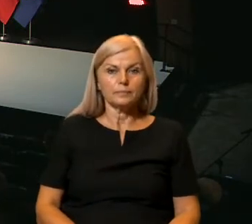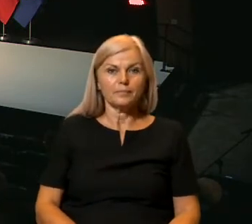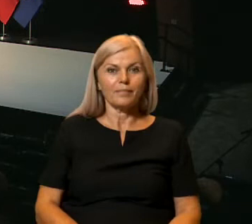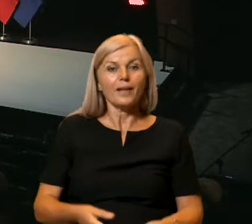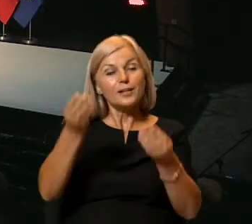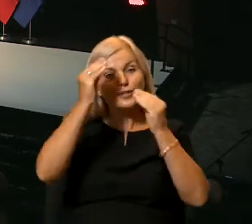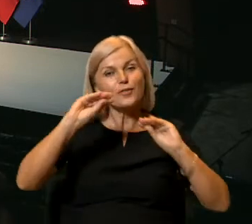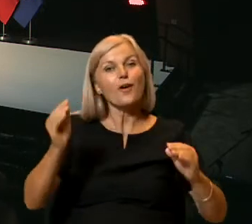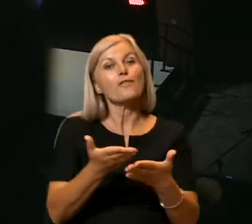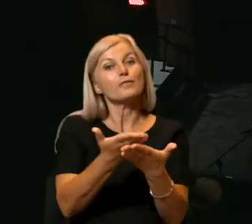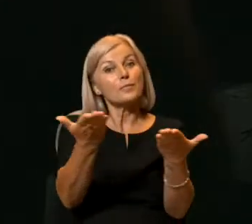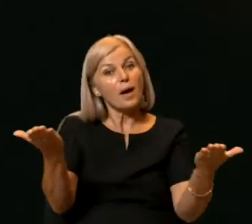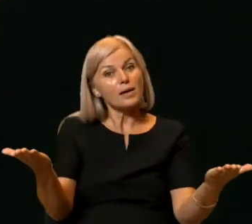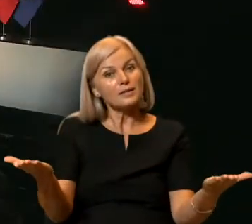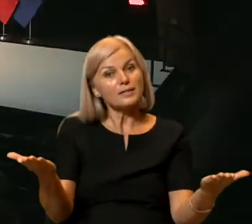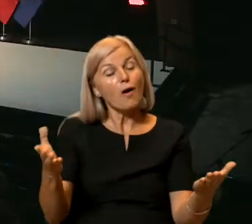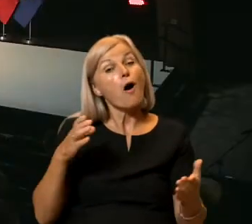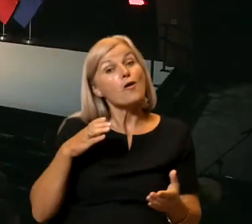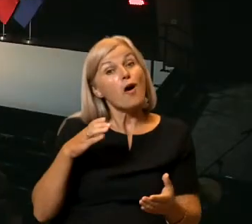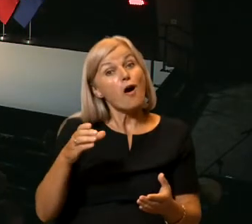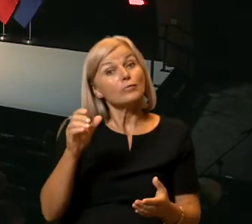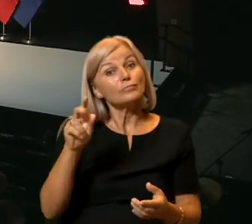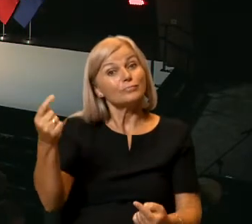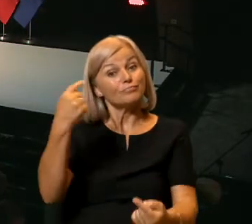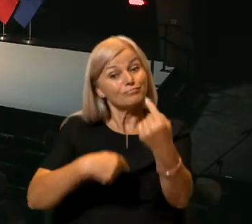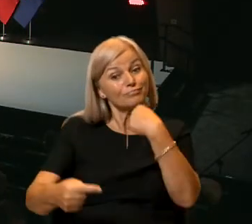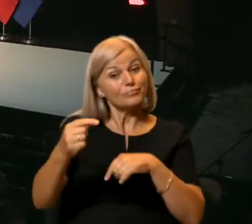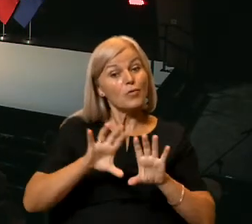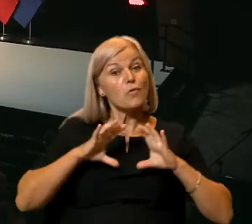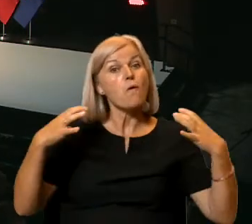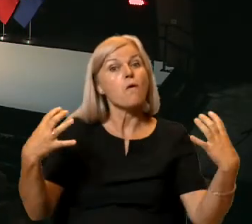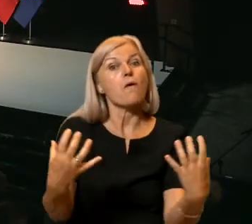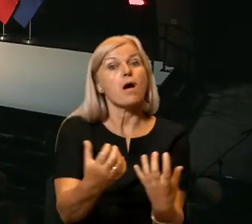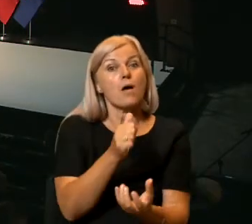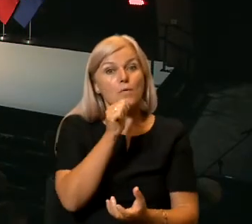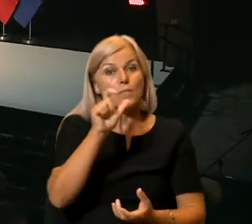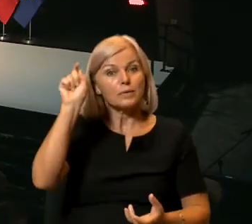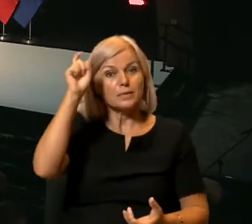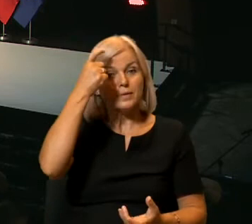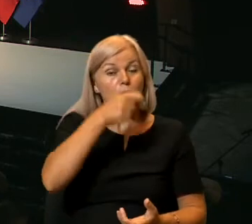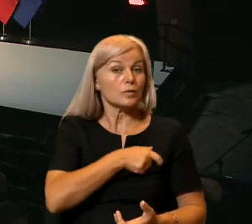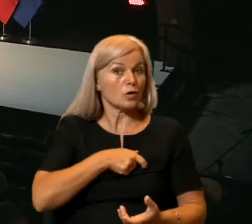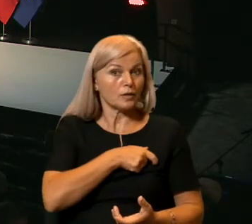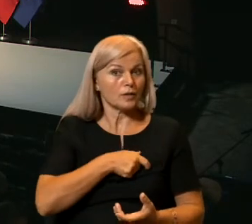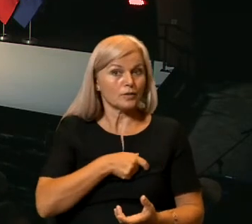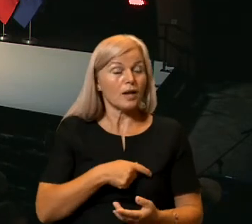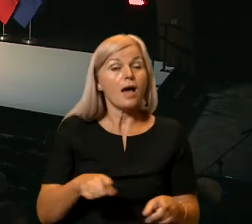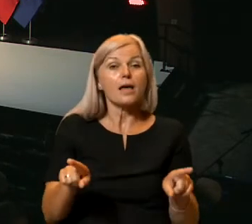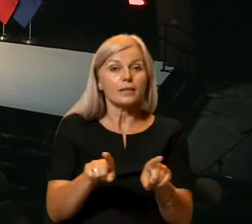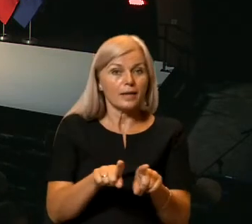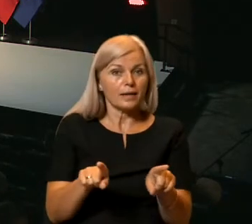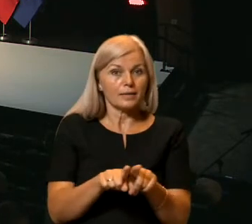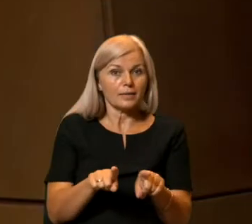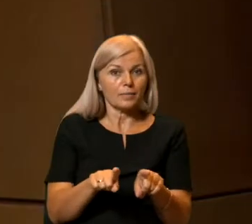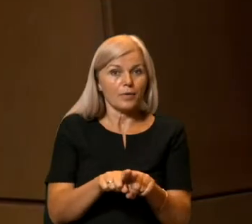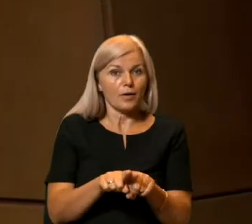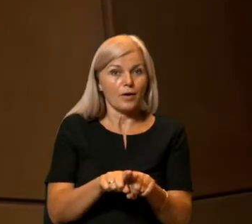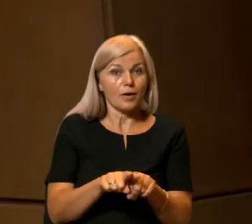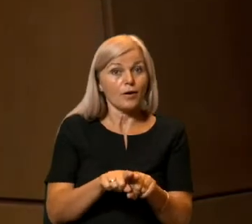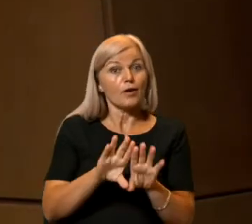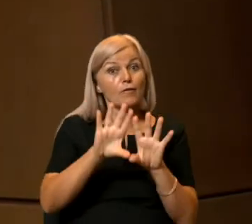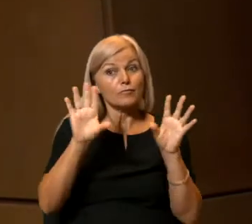Szanowni Państwo, drodzy goście tutaj w Audytorium Europejskiego Centrum Solidarności, ale także